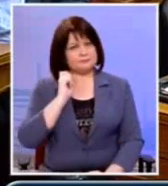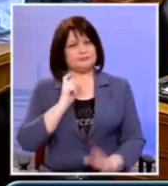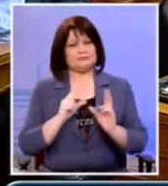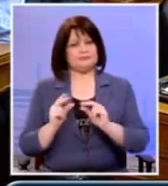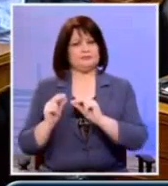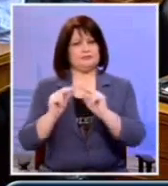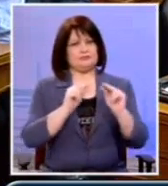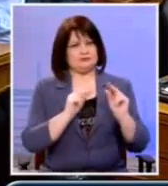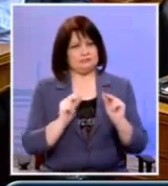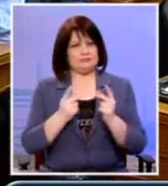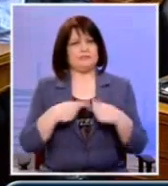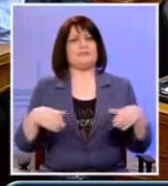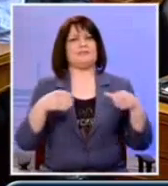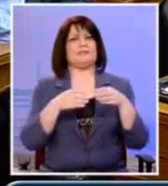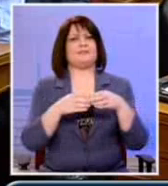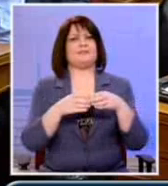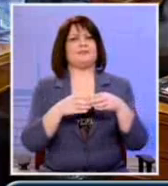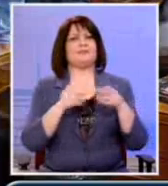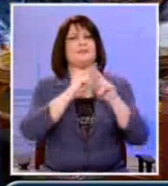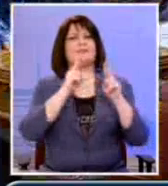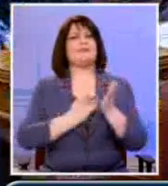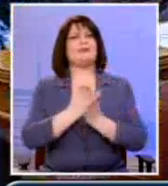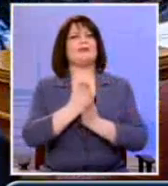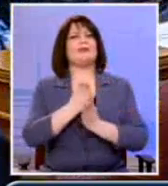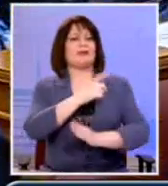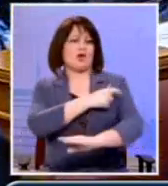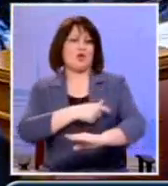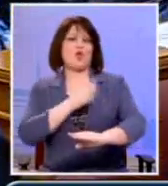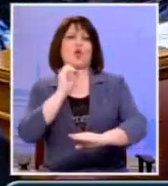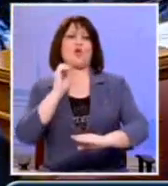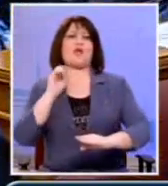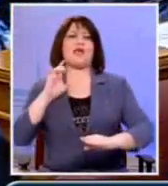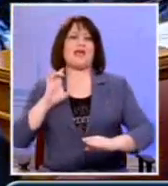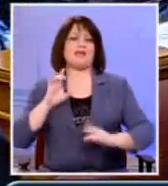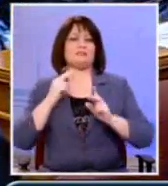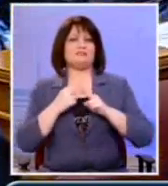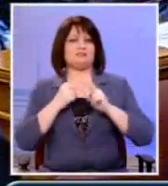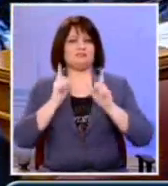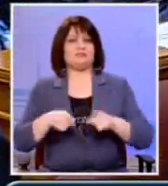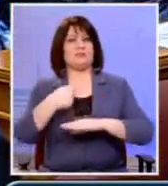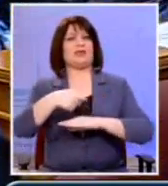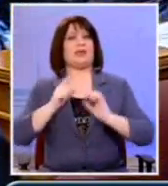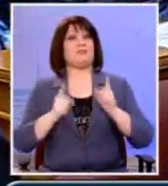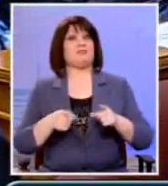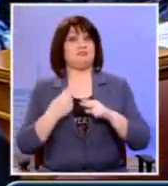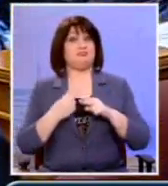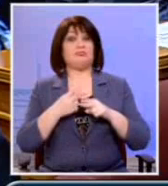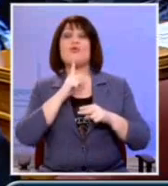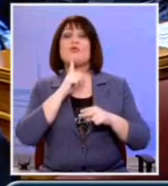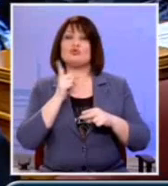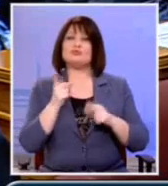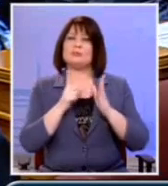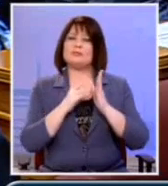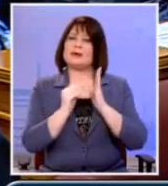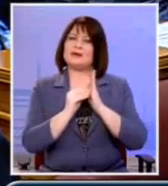συζητήσεις στην Επιτροπή Διεθνούς Δικαίου του ΟΗΕ, από σημαντικές αποφάσεις διεθνών δικαστηρίων, όπως